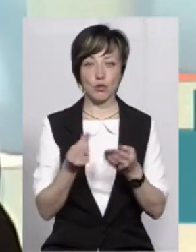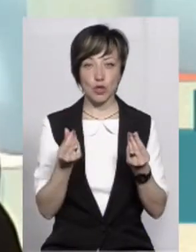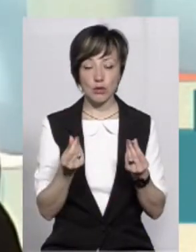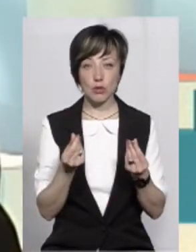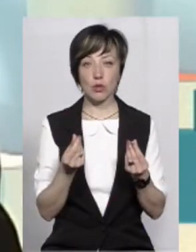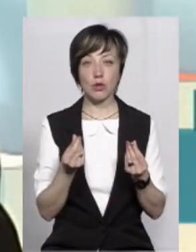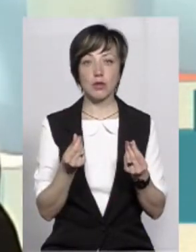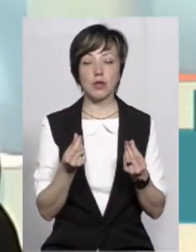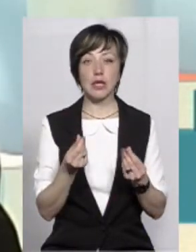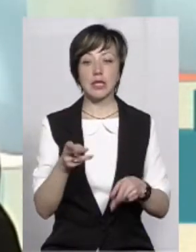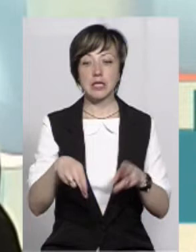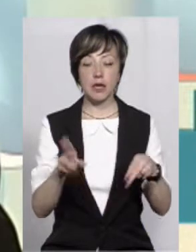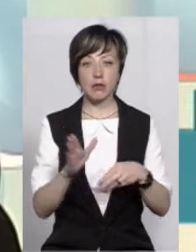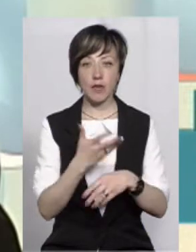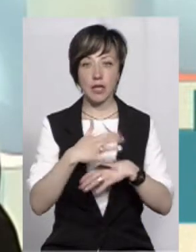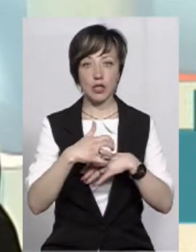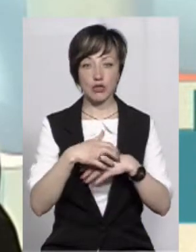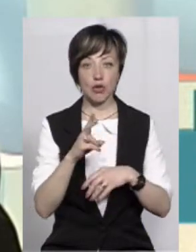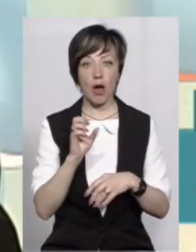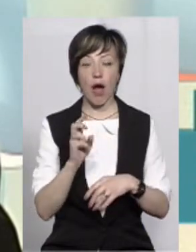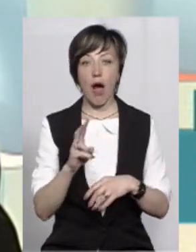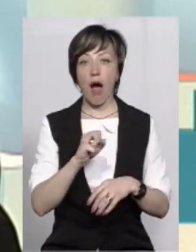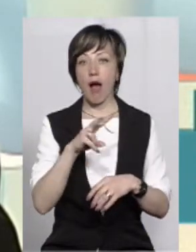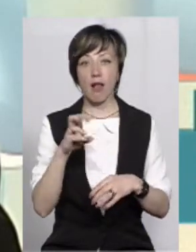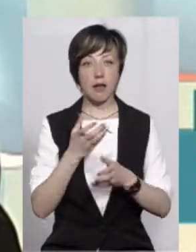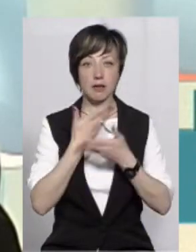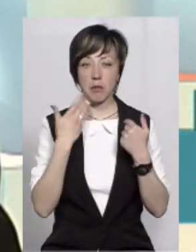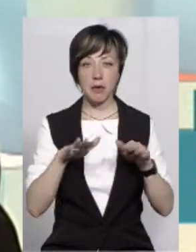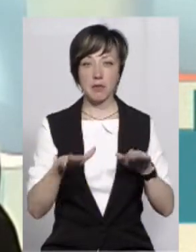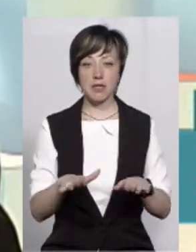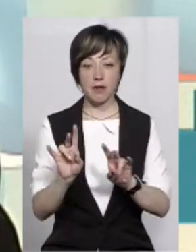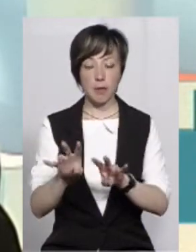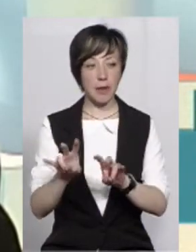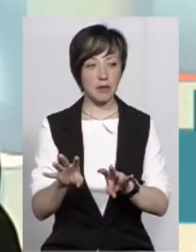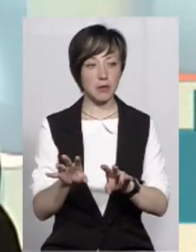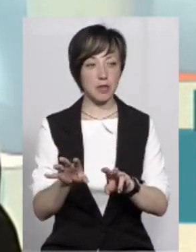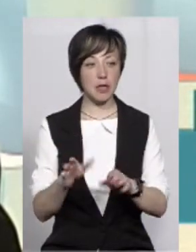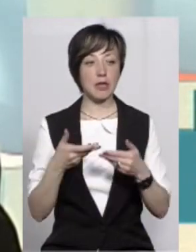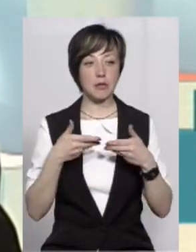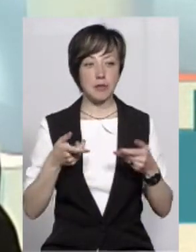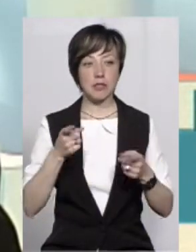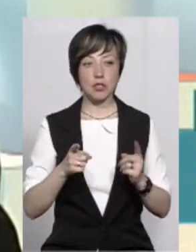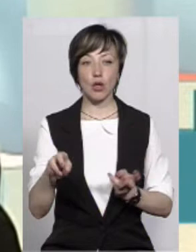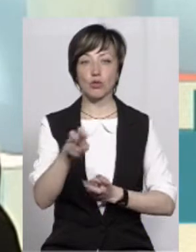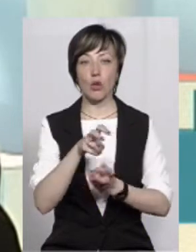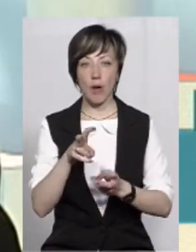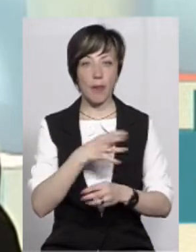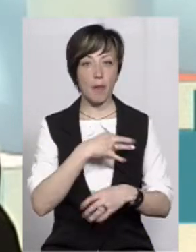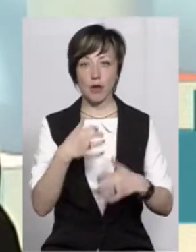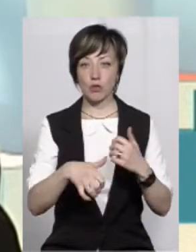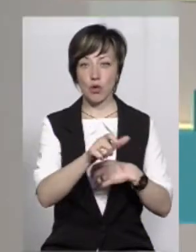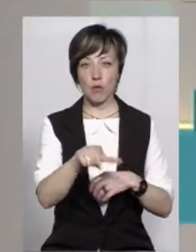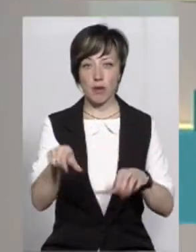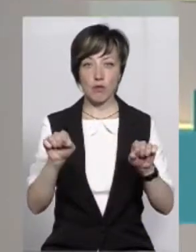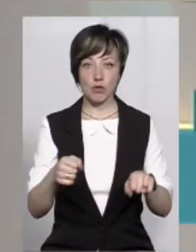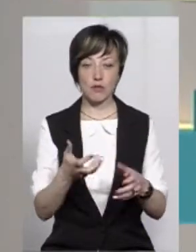бюджету стерилізувати кішок. Але ми не маємо місць для перетримки. Ми, звичайно, шукаємо небайдужих